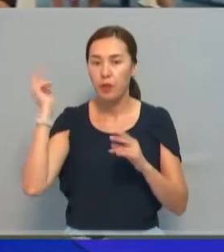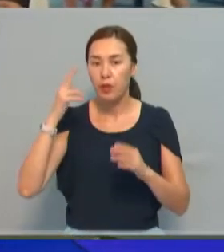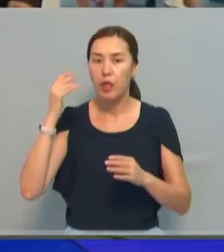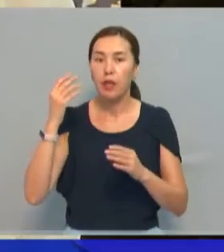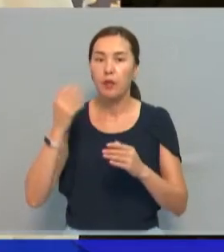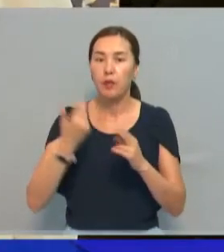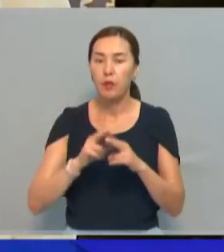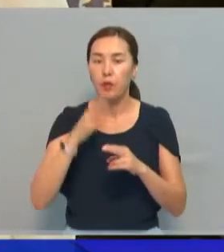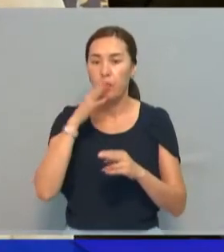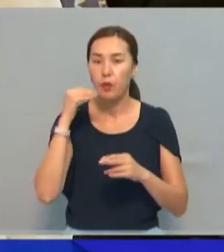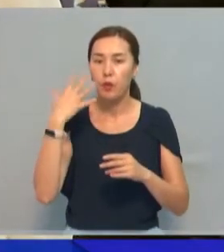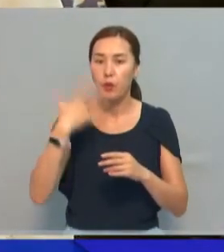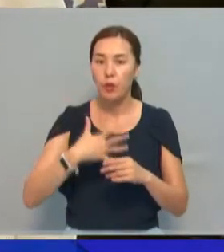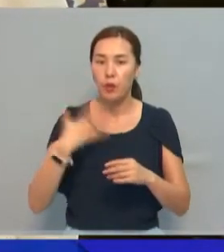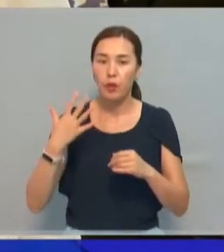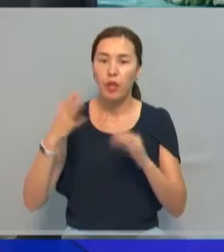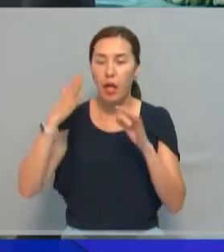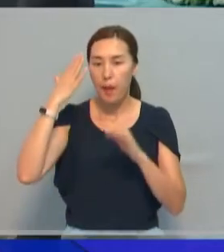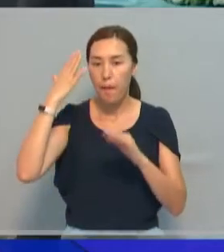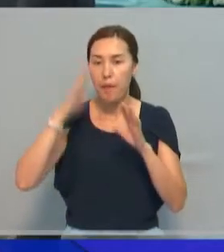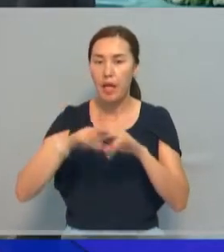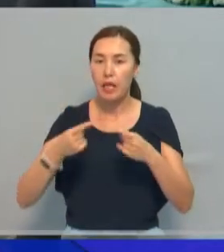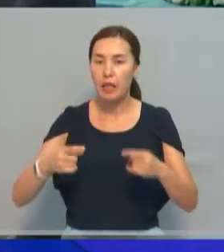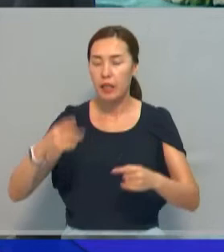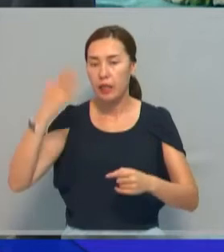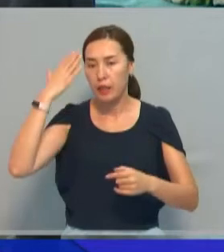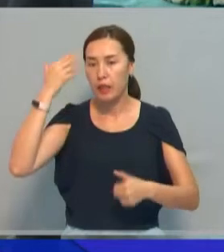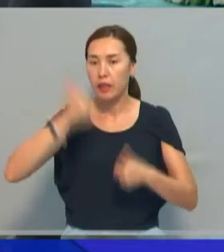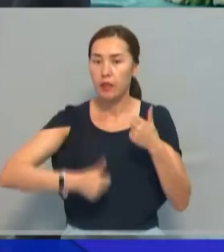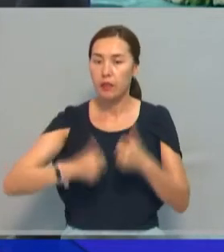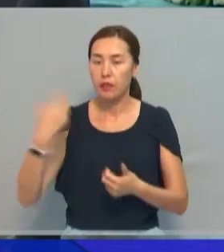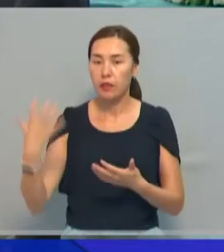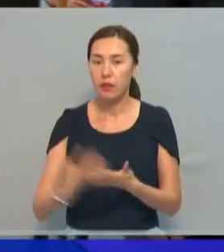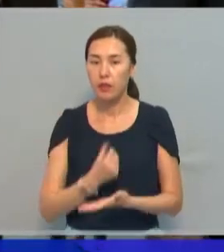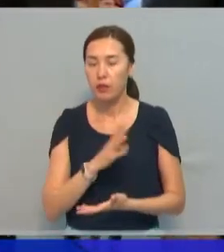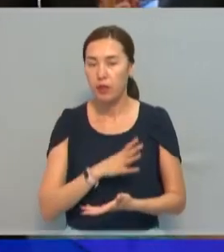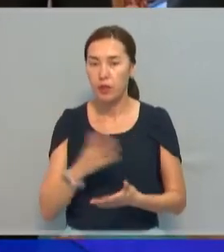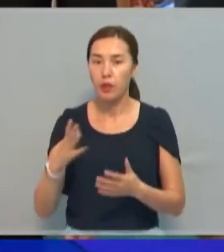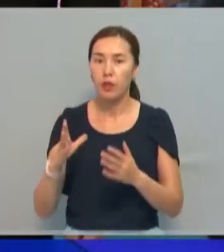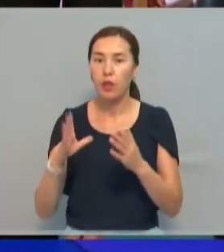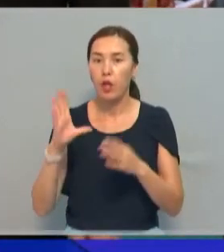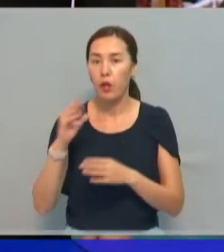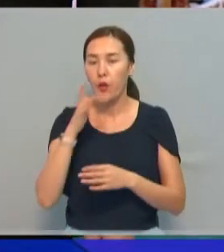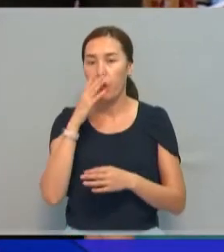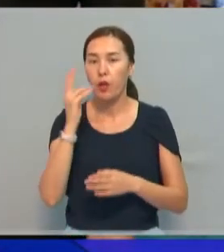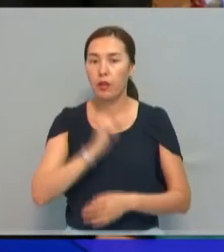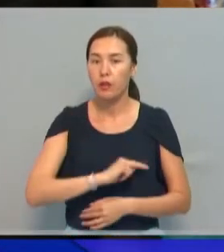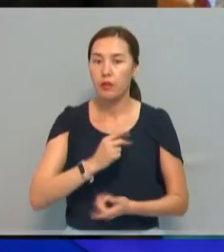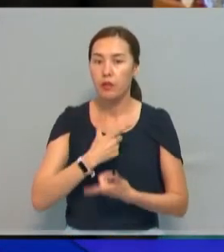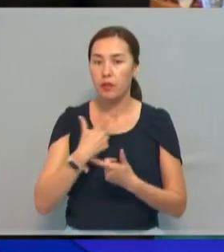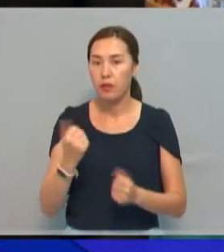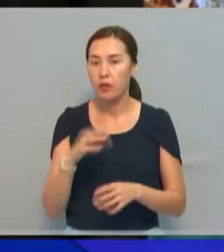бәсі жоғары. Биылдың өзінде 50-ден астам оқушы түрлі зияткерлік сайыстарда топ жарған. Қоштасар кешінде әрбірінің еңбегі